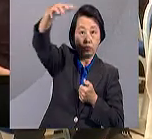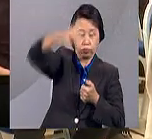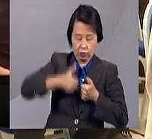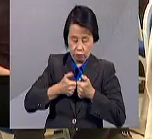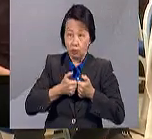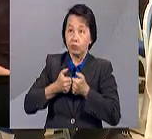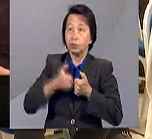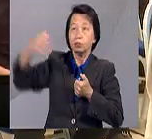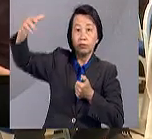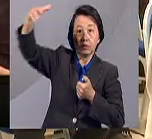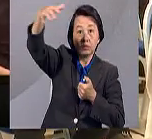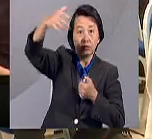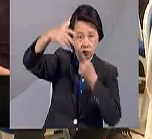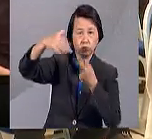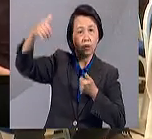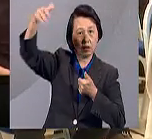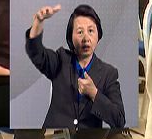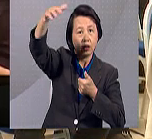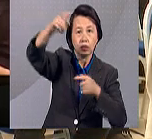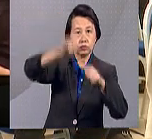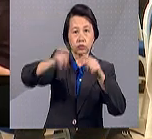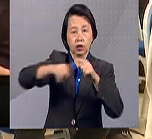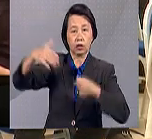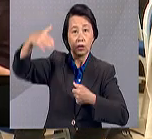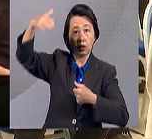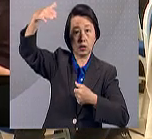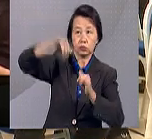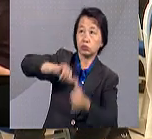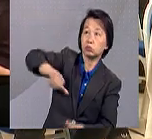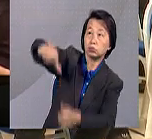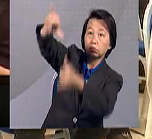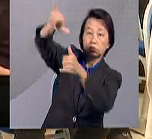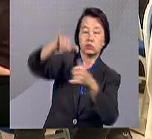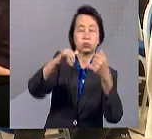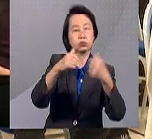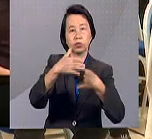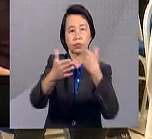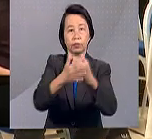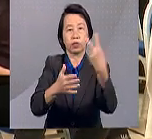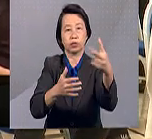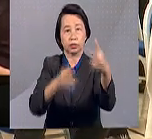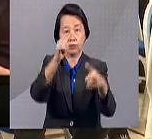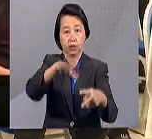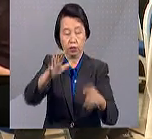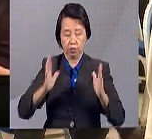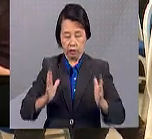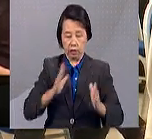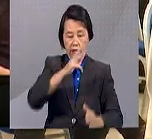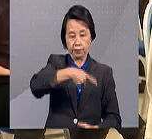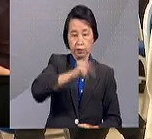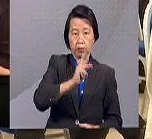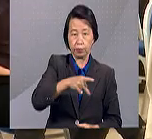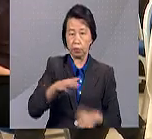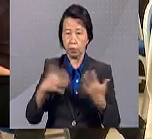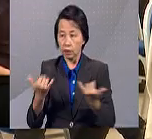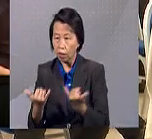ini? Sebab ia berikutan, drone tidak dibenarkan terbang sehingga 12 Mei lepas sewaktu dalam tempoh PKP. Mohon Dato' Sri